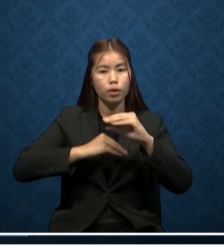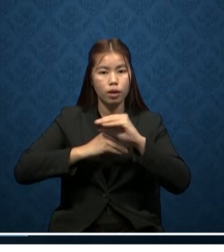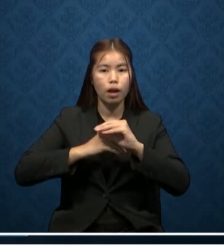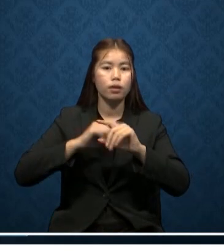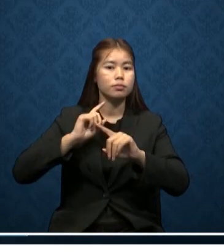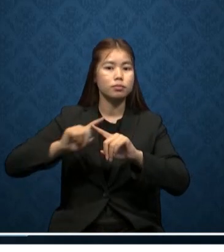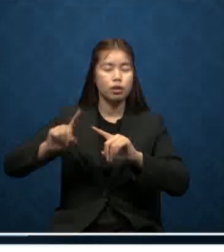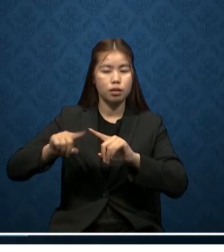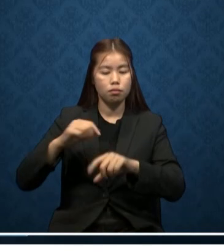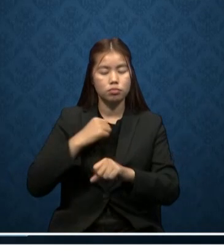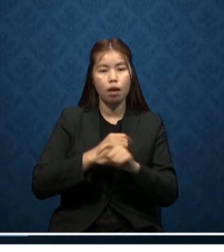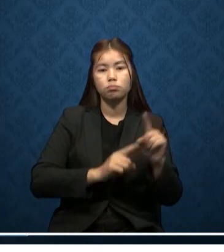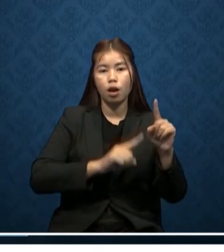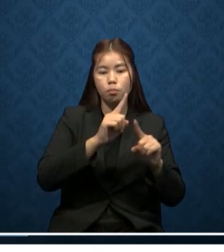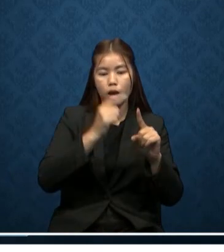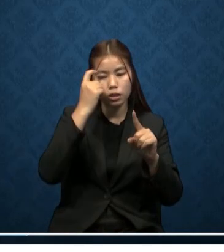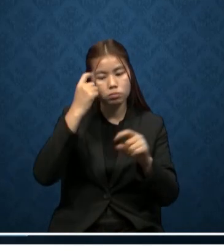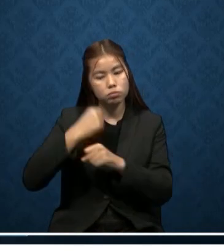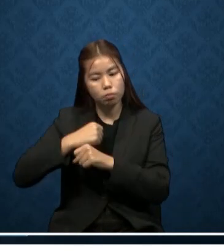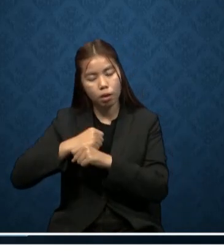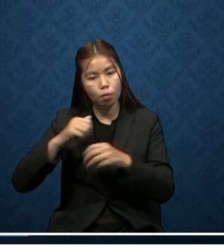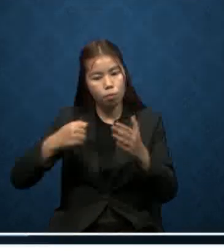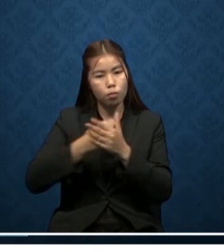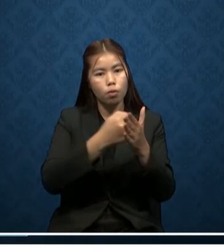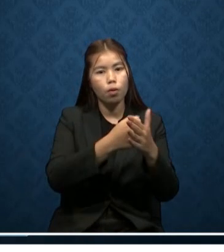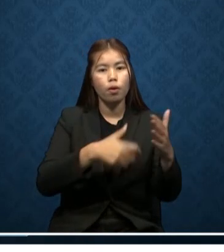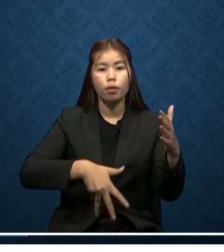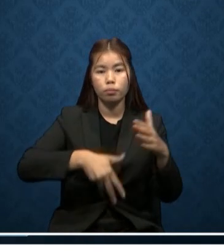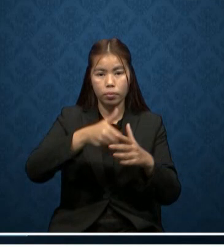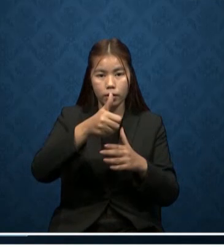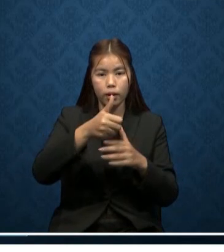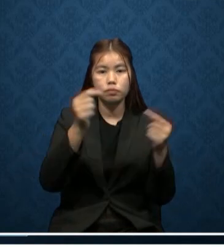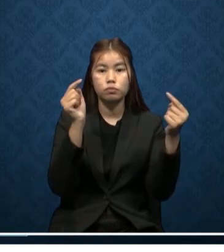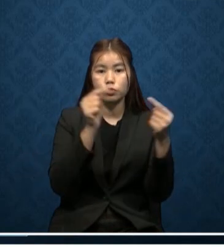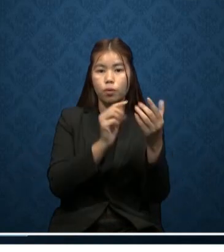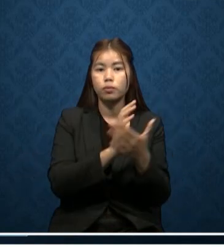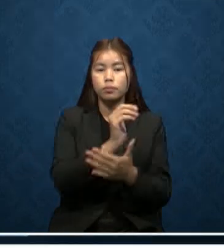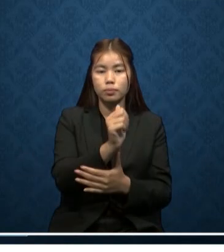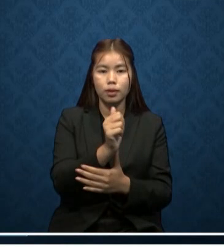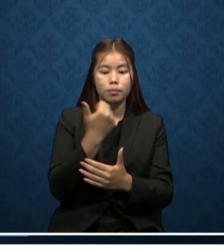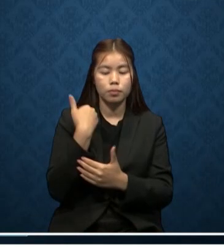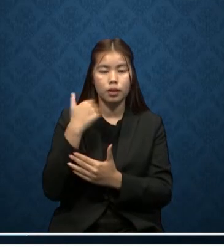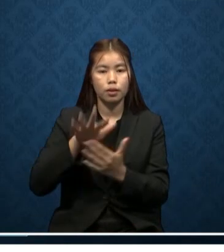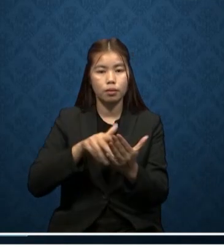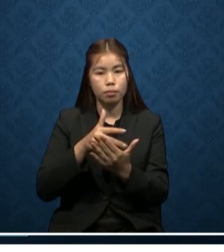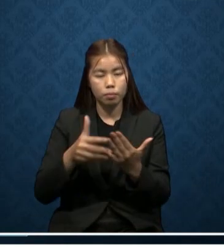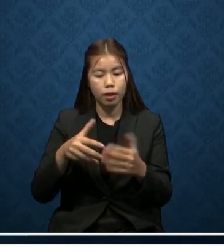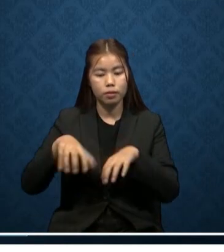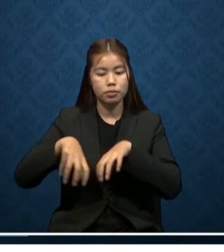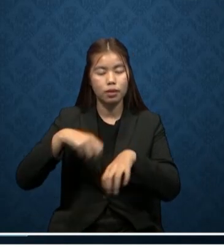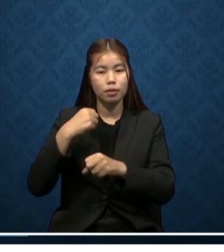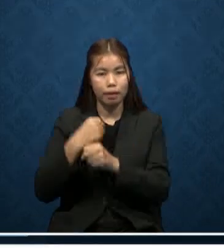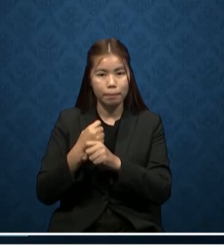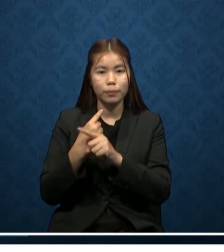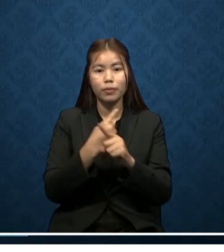การบรรลุเป้าหมายนะครับในข้อ 3ในการจัดทำแผนปฏิบัติการด้าน